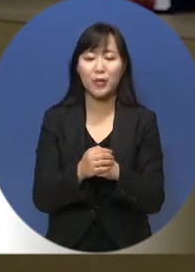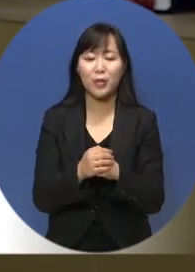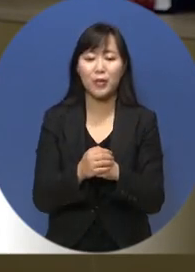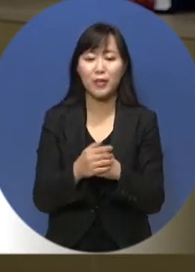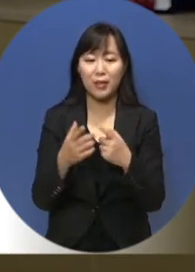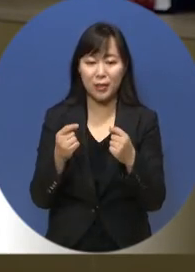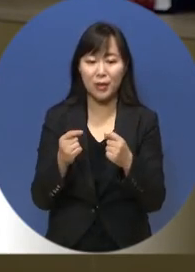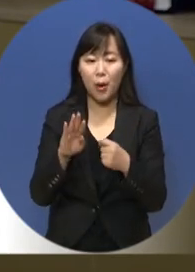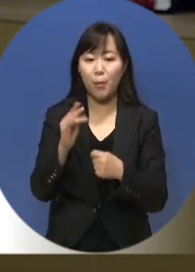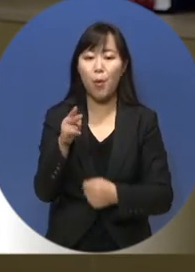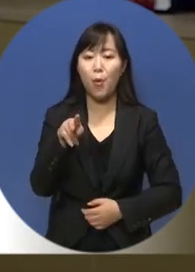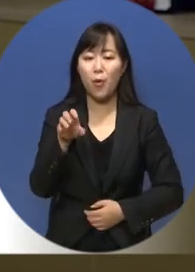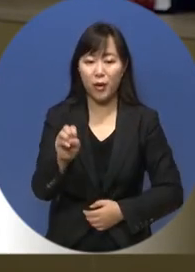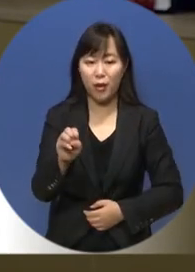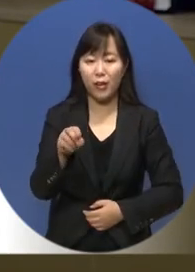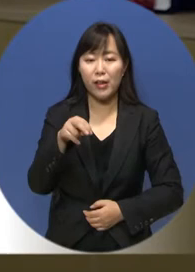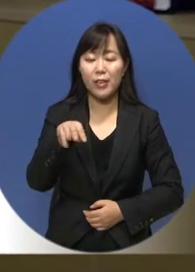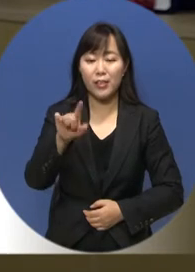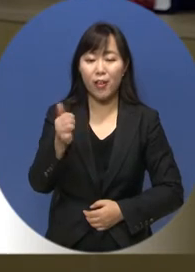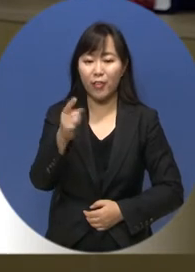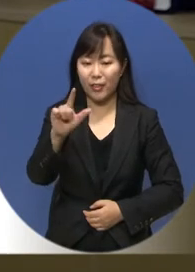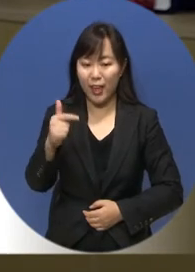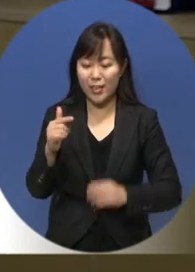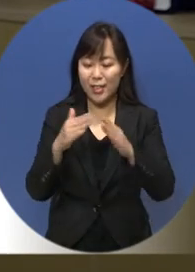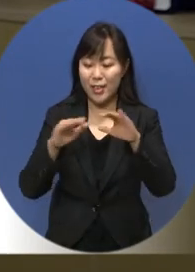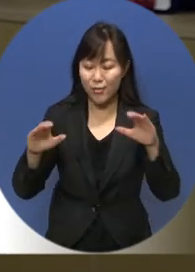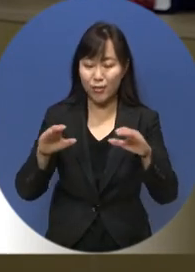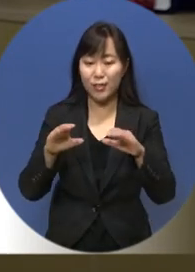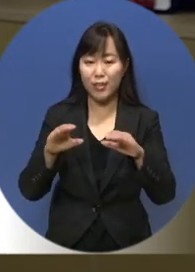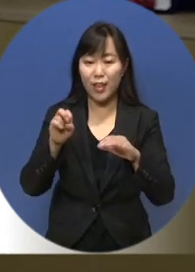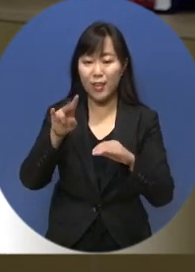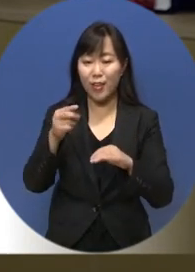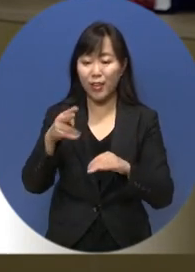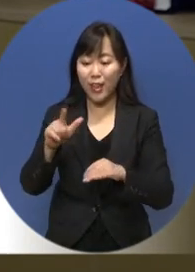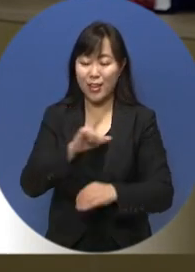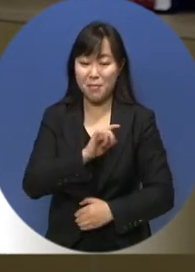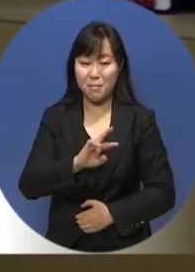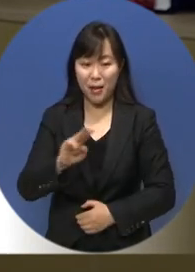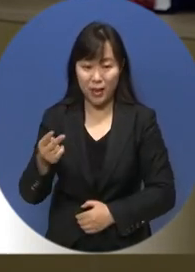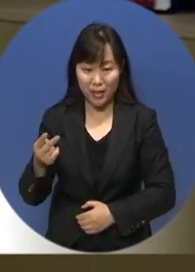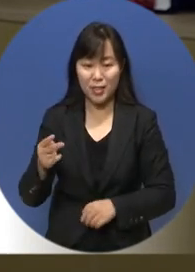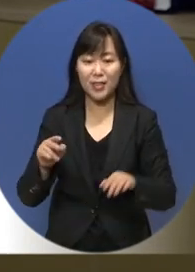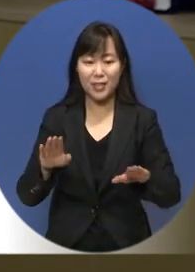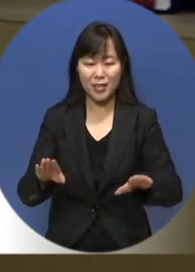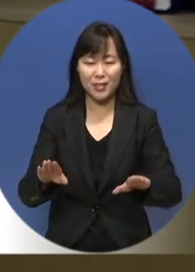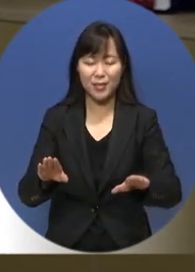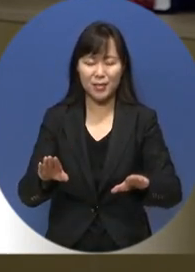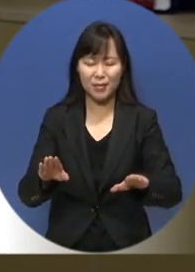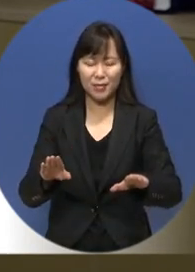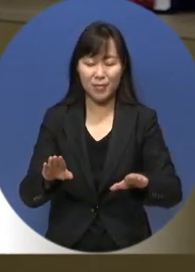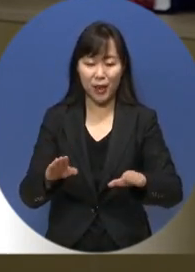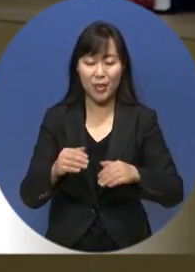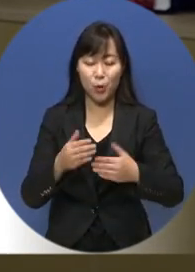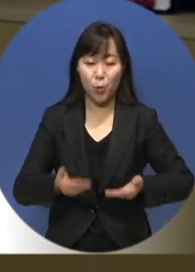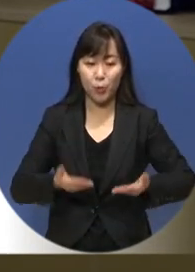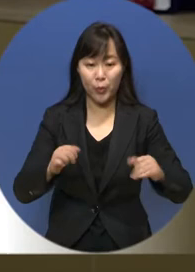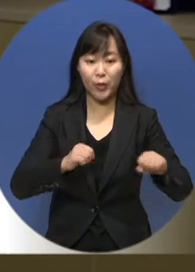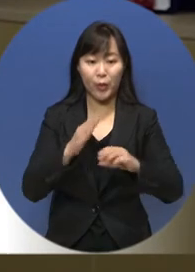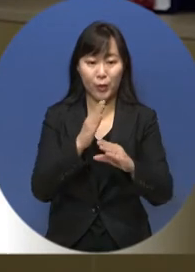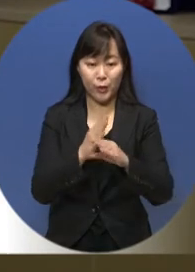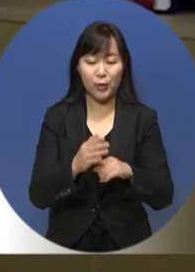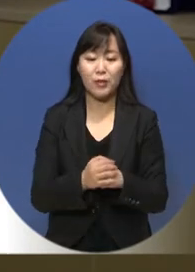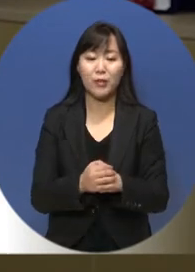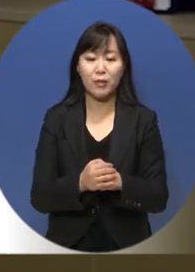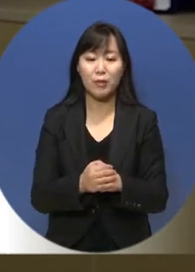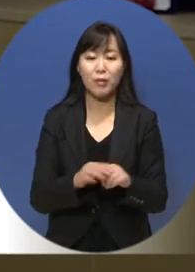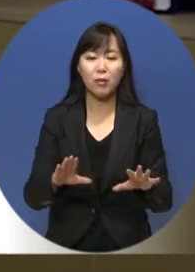이웃 연탄이라는 이름으로 막 바꾸어서 현재 이르게 되었습니다. 코로나로 인해서